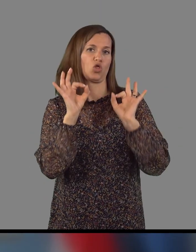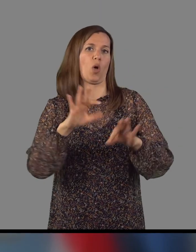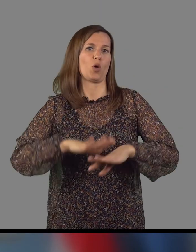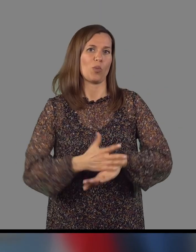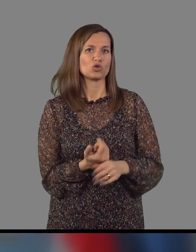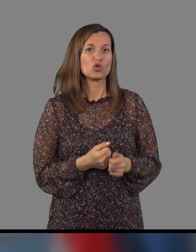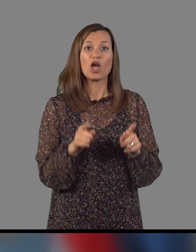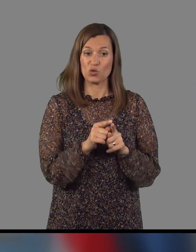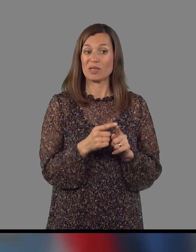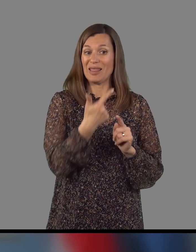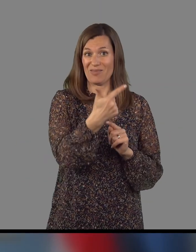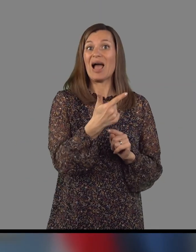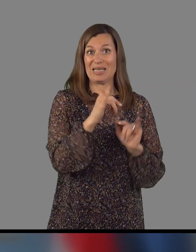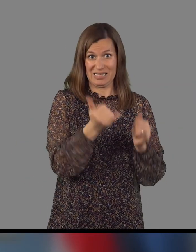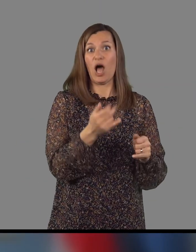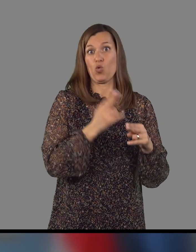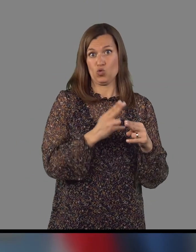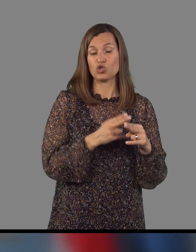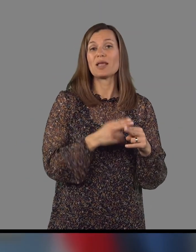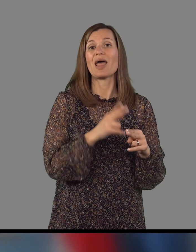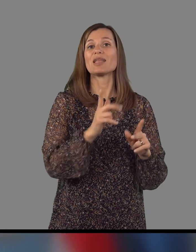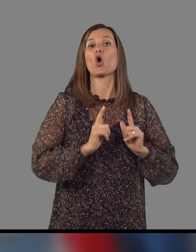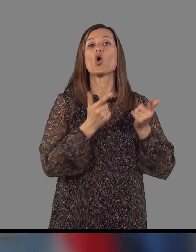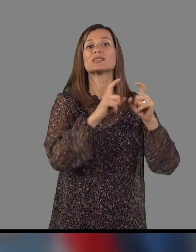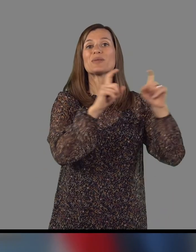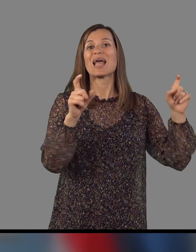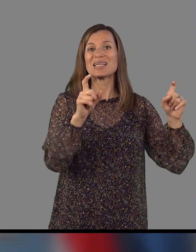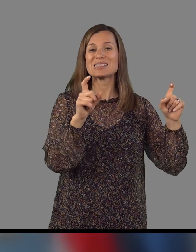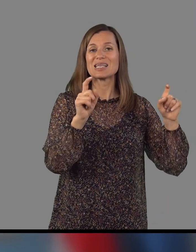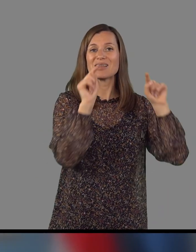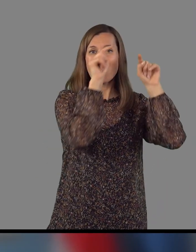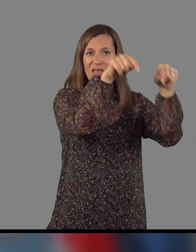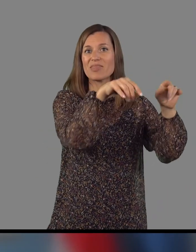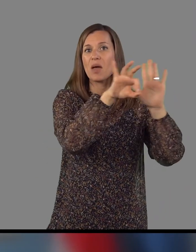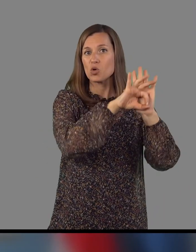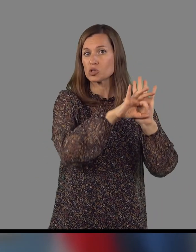počutijo. Ravno tako tista 2, ki sta okužena in ki sta hospitalizirana, po